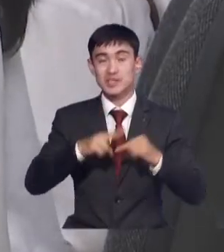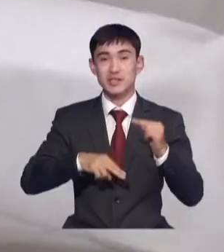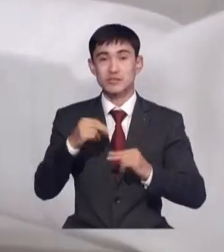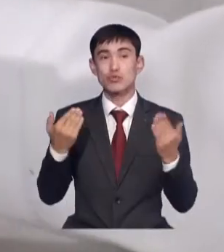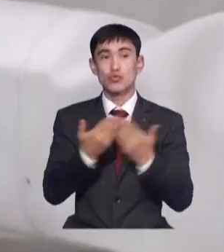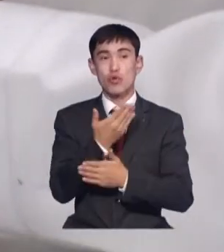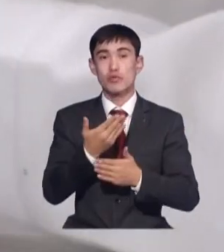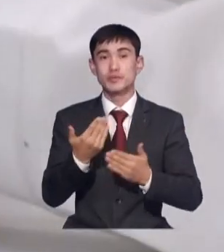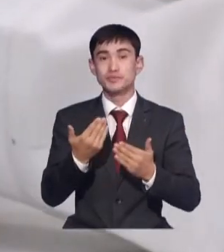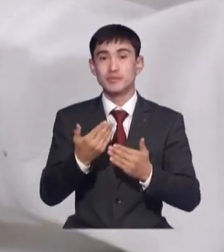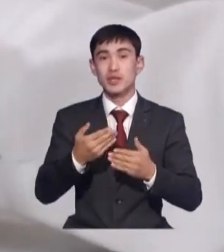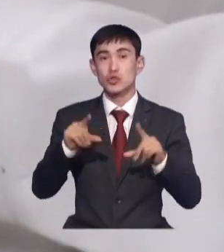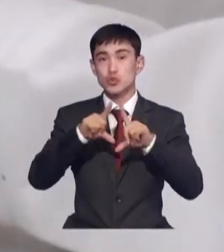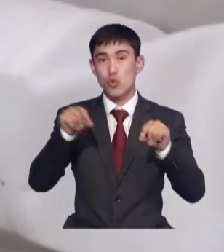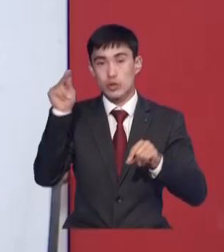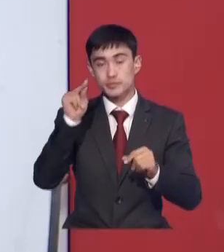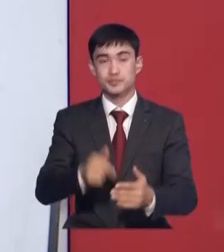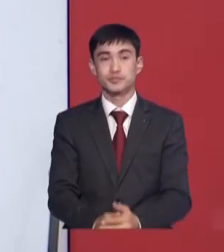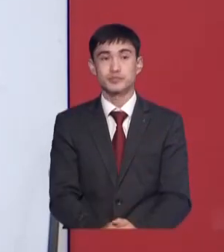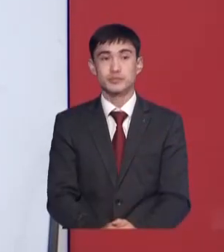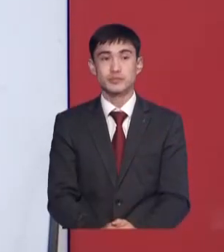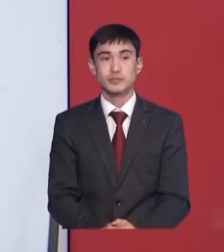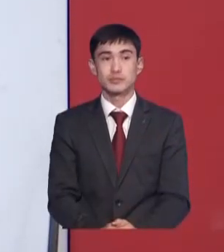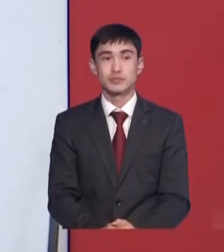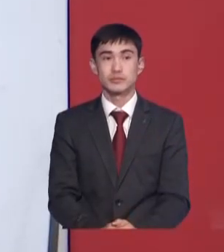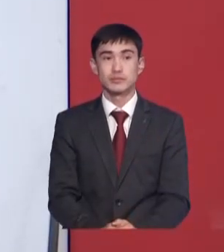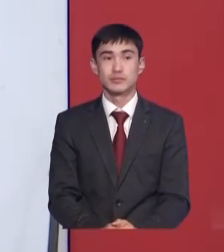строительство новой инновационной школы.